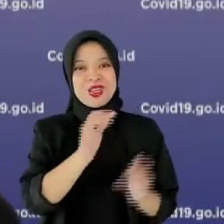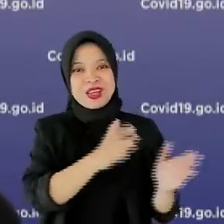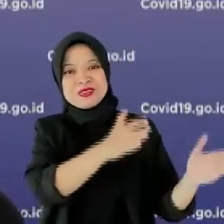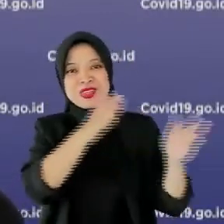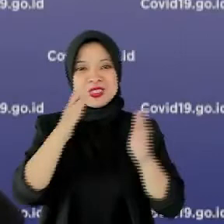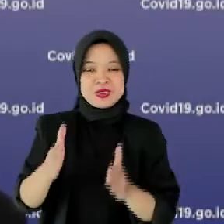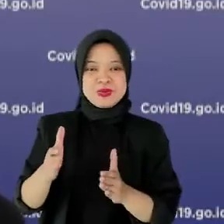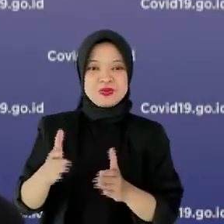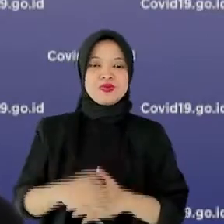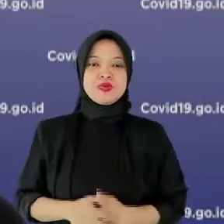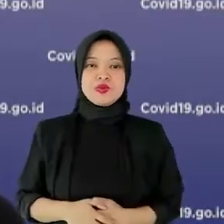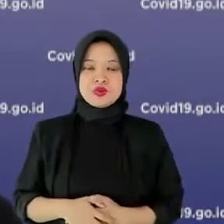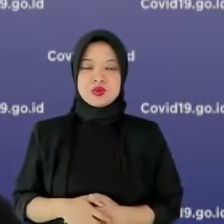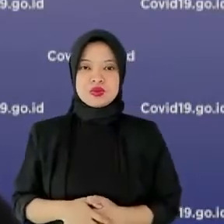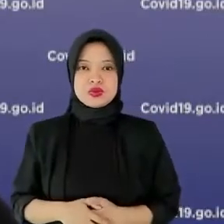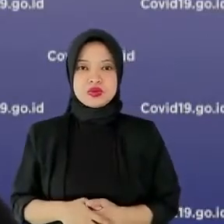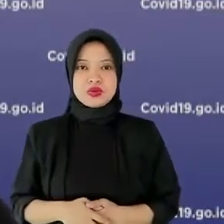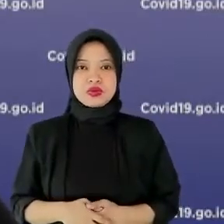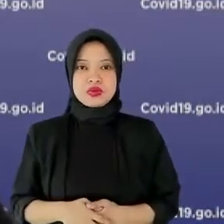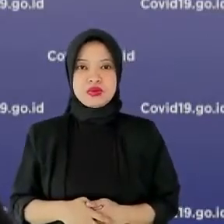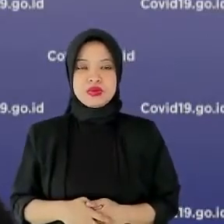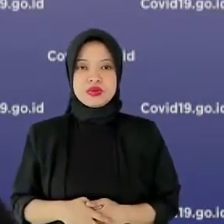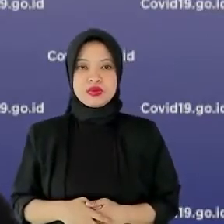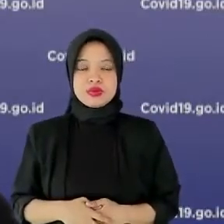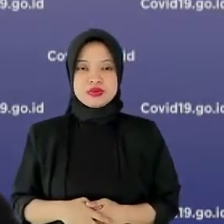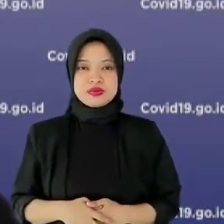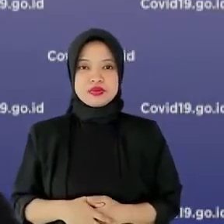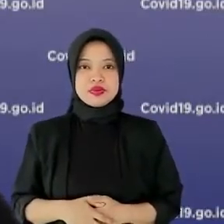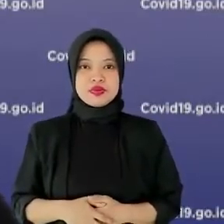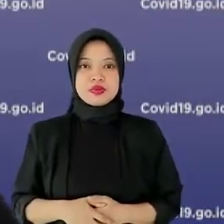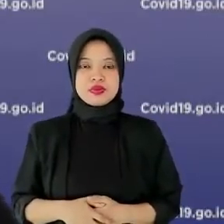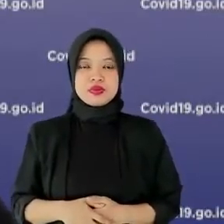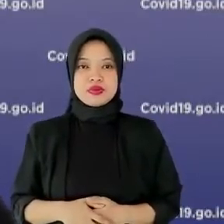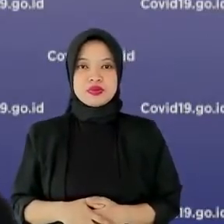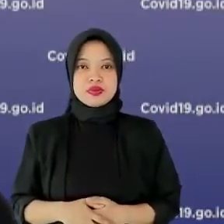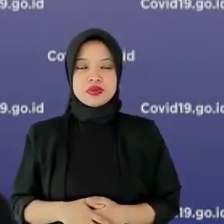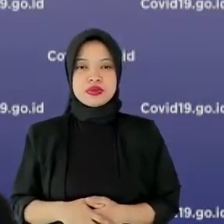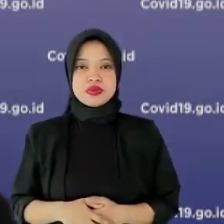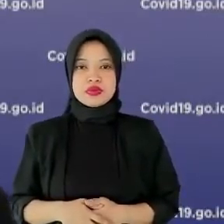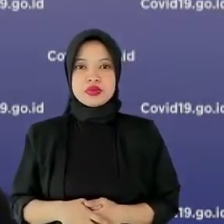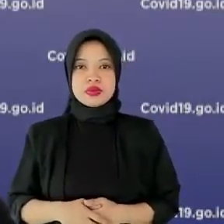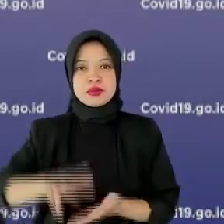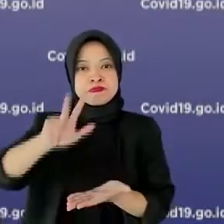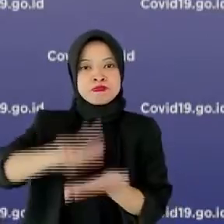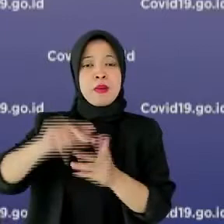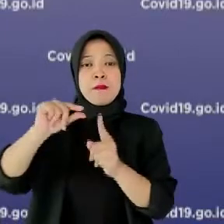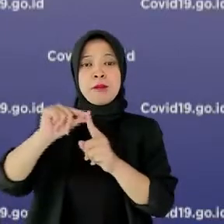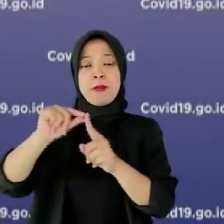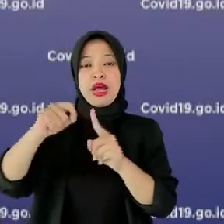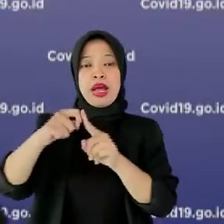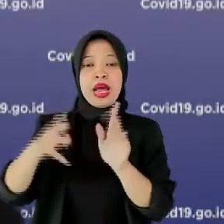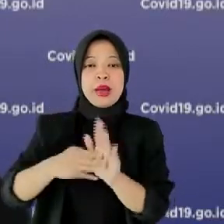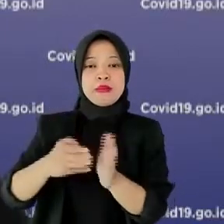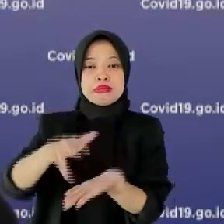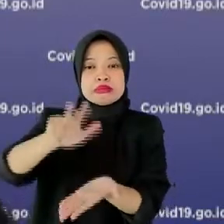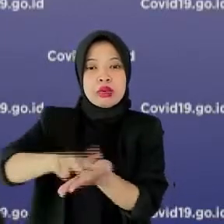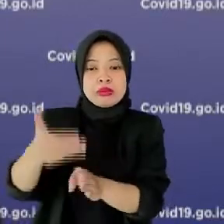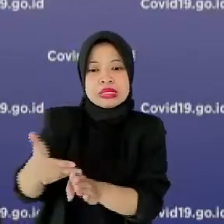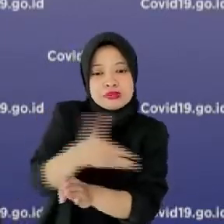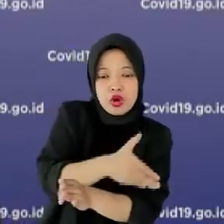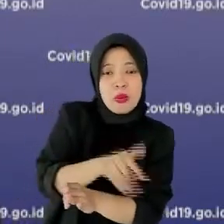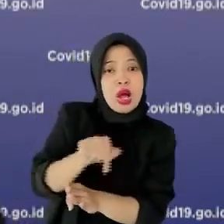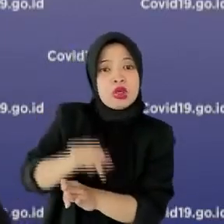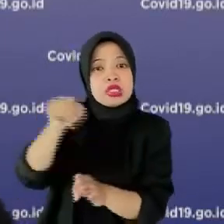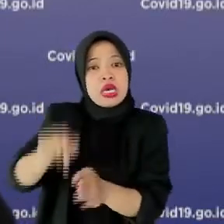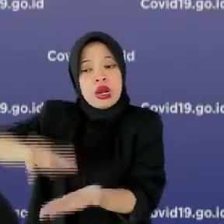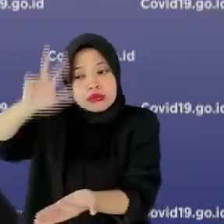dulu Dokter Lula, sekarang kita lihat by time series. Ini pengen saya ingatkan lagi, apa sih yang terjadi sebelum masa PPKM diterapkan dengan saat